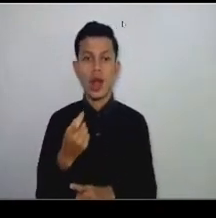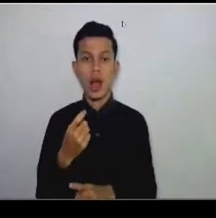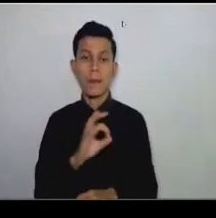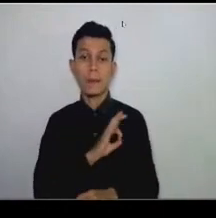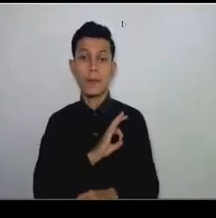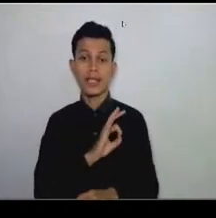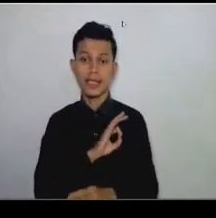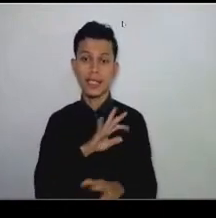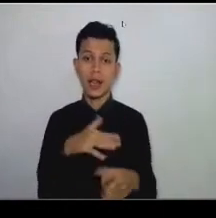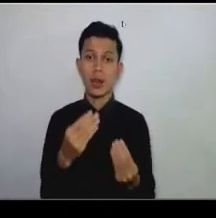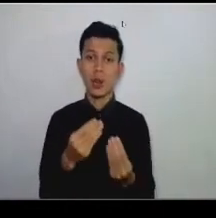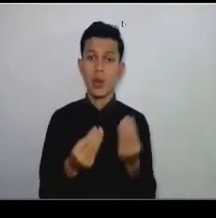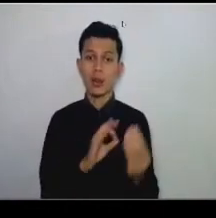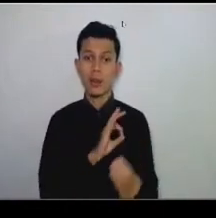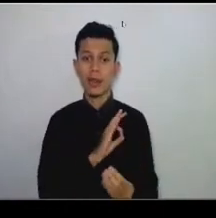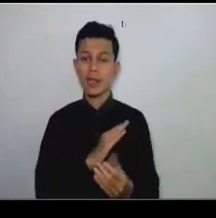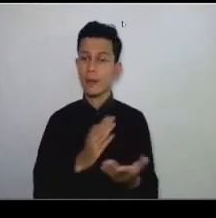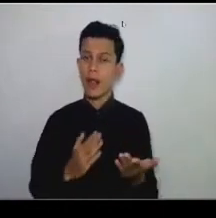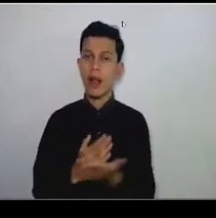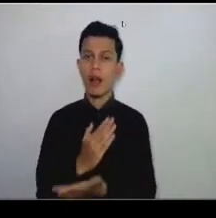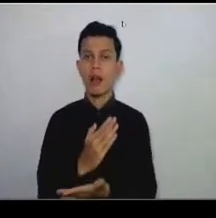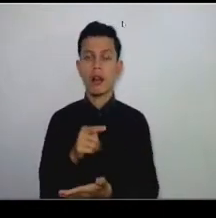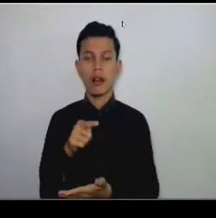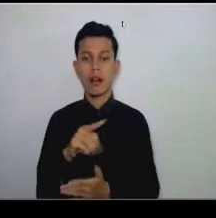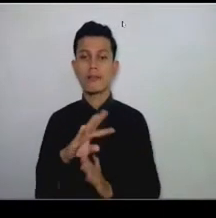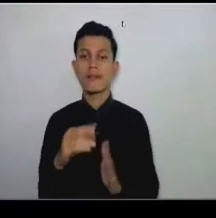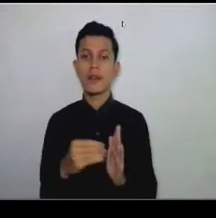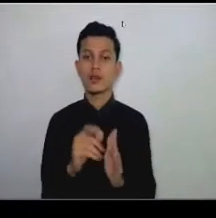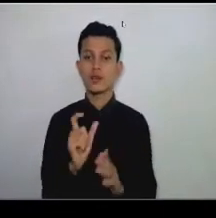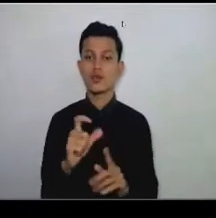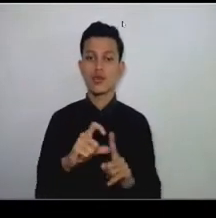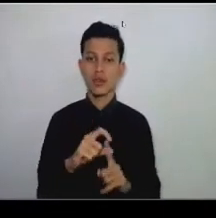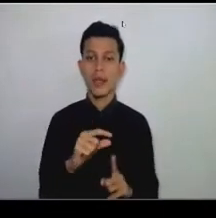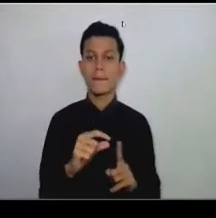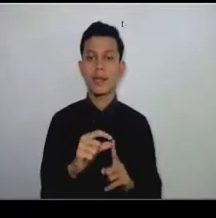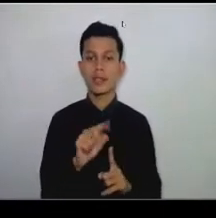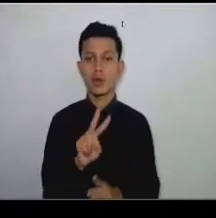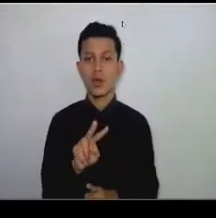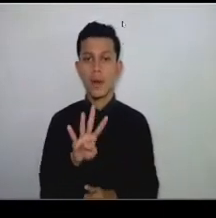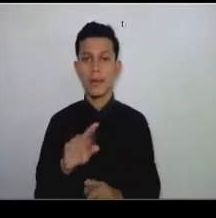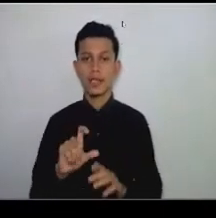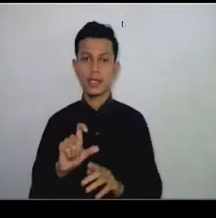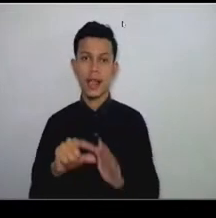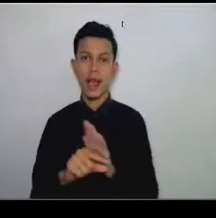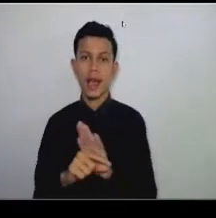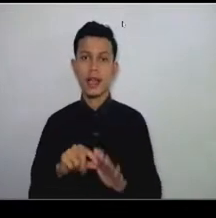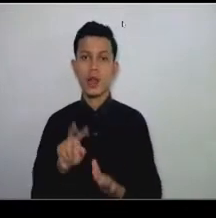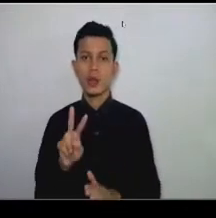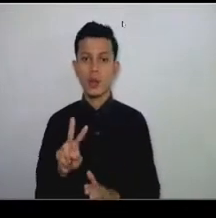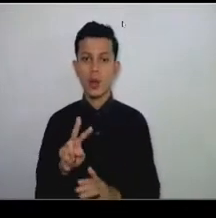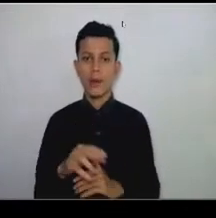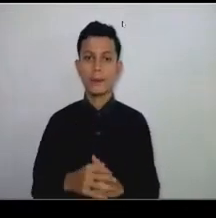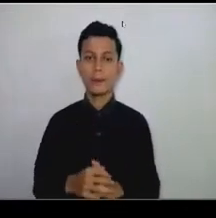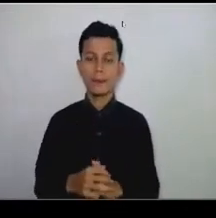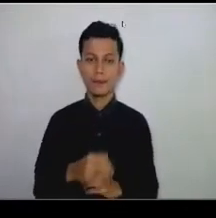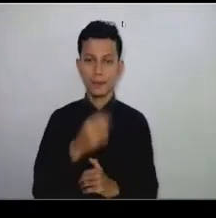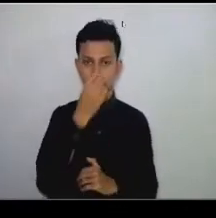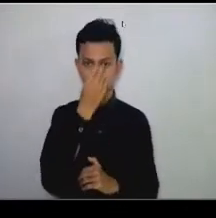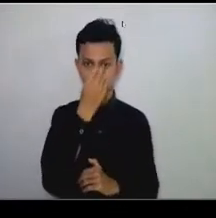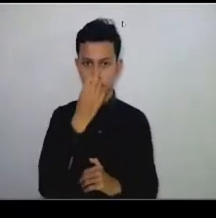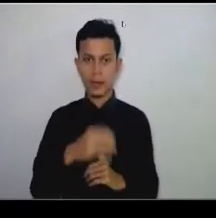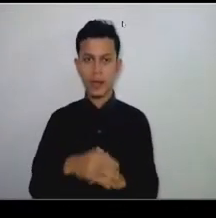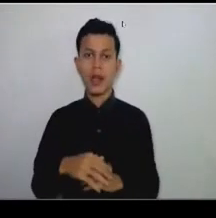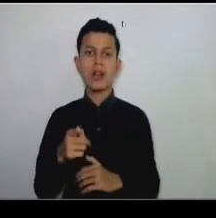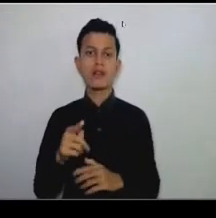dan atau wakil presiden menurut undang-undang Dasar Pasal 24c Ayat 2 undang-undang Dasar 1945